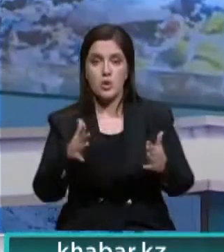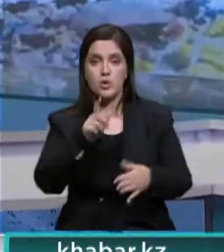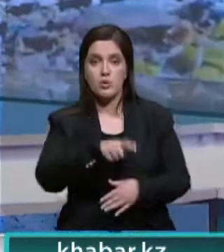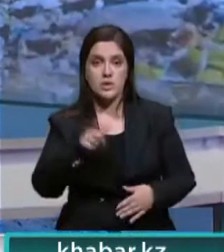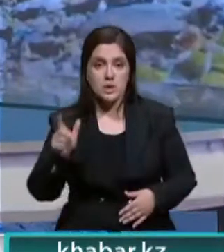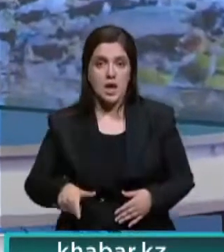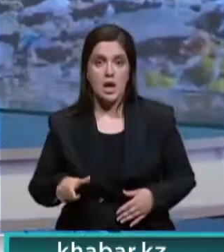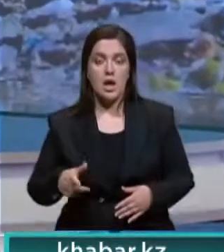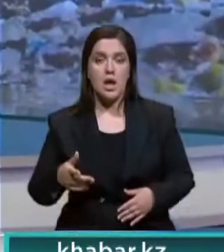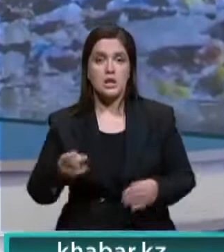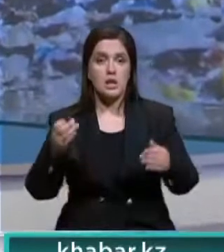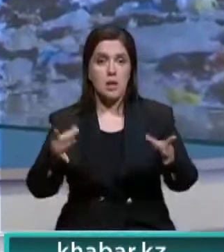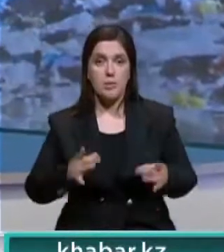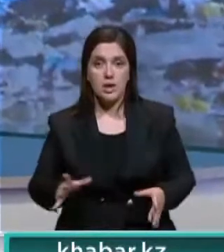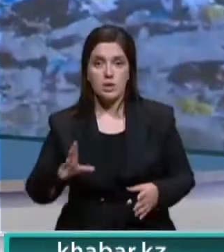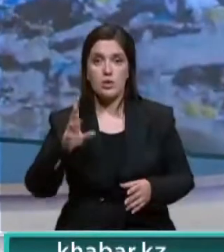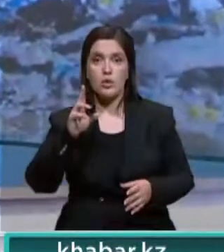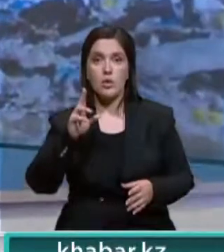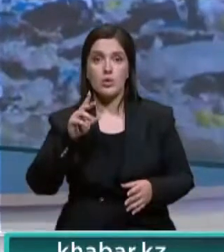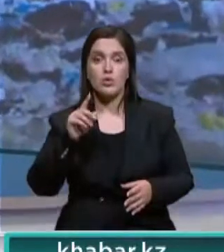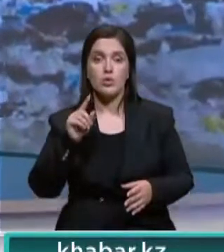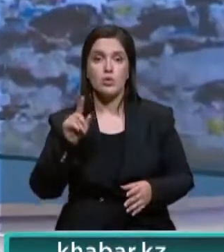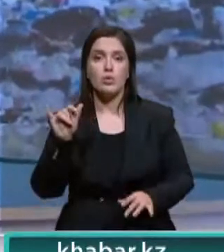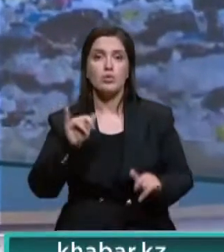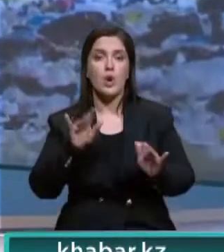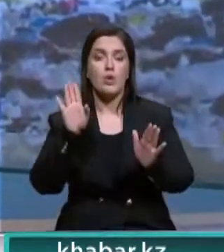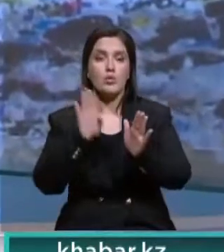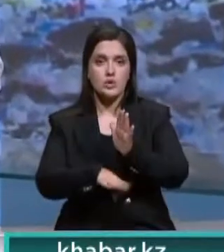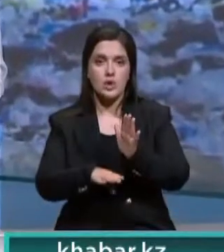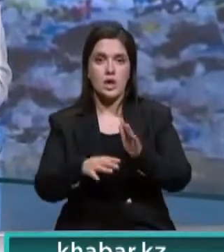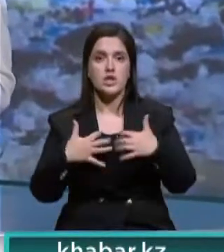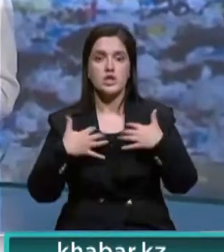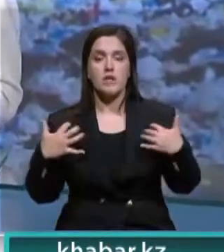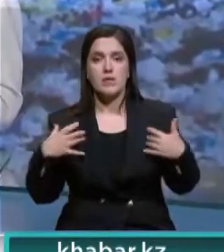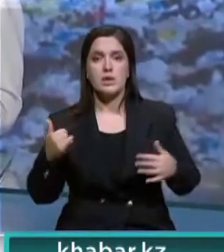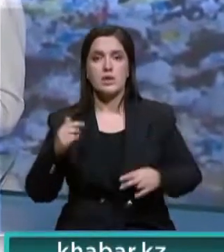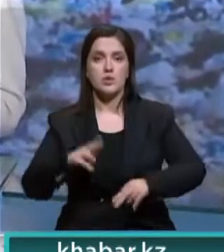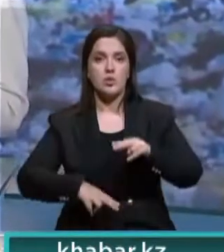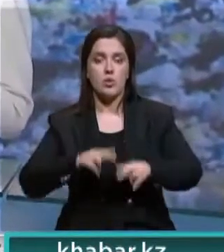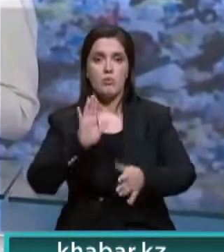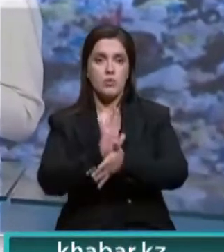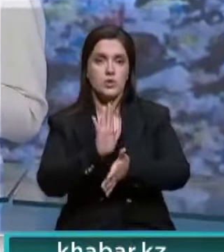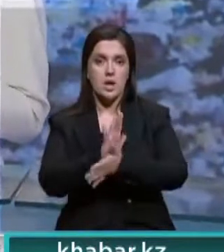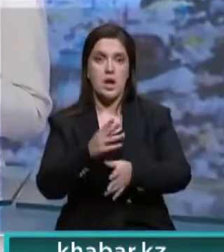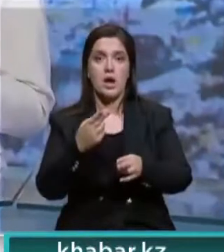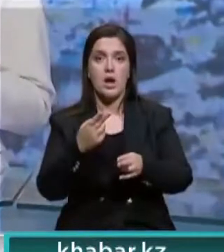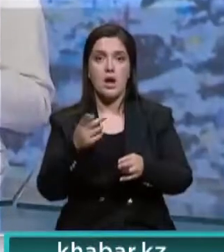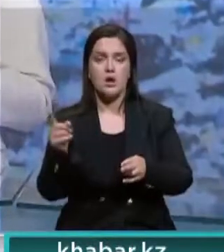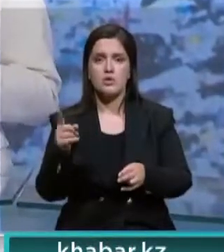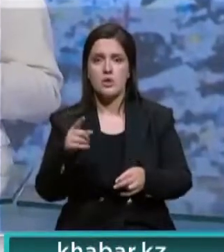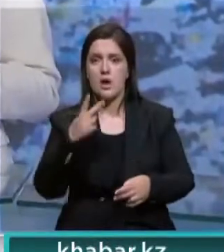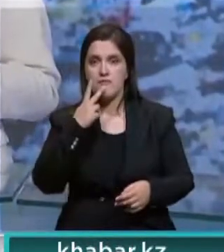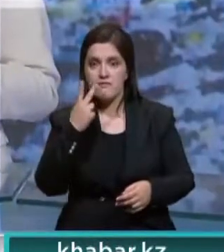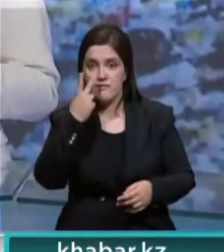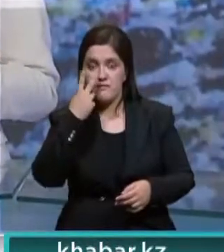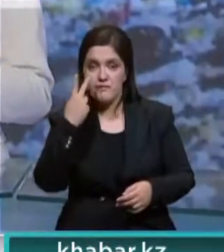большинства людей. Отнюдь не пакеты с кухонными отходами, а куда хуже. Вплоть до туш животных и строймусора. Свалку не заметить сложно, ее